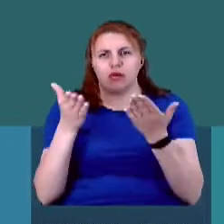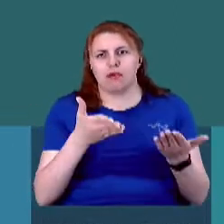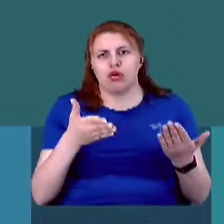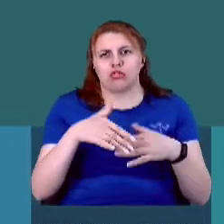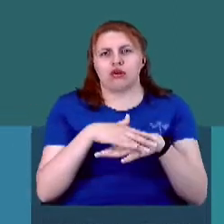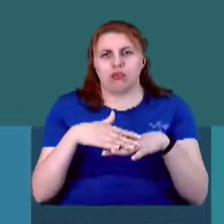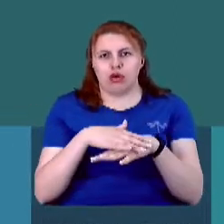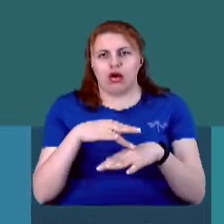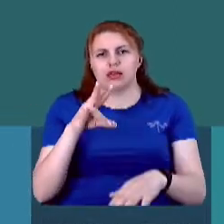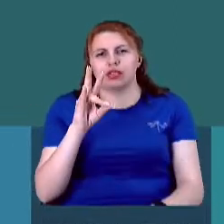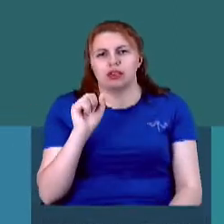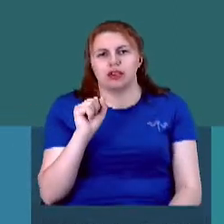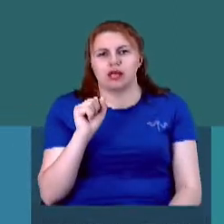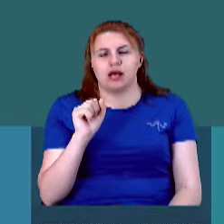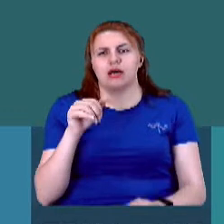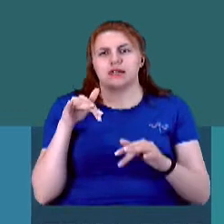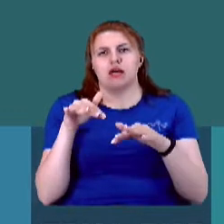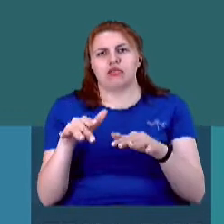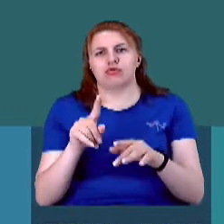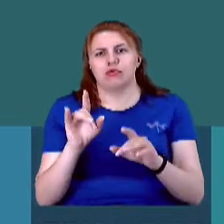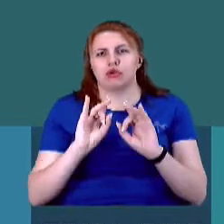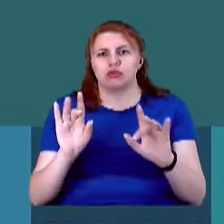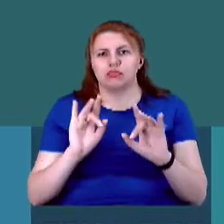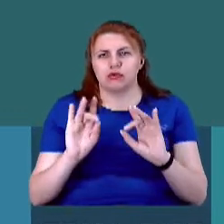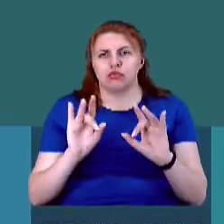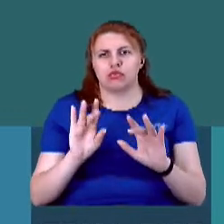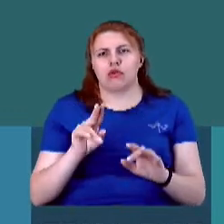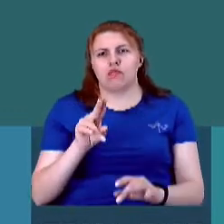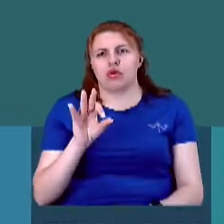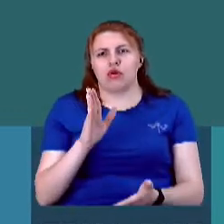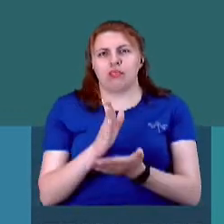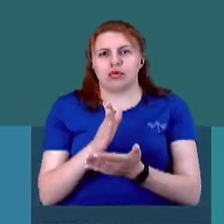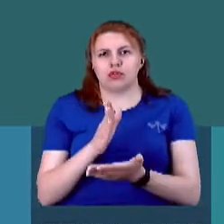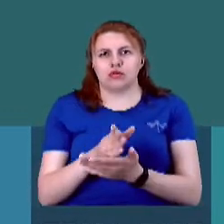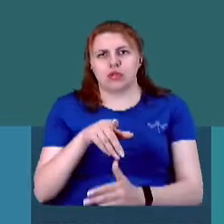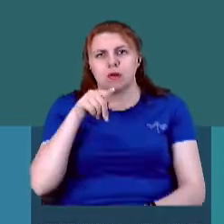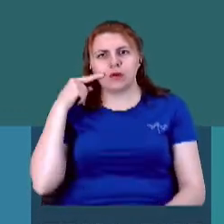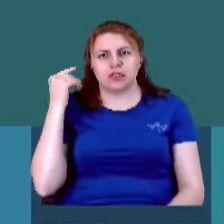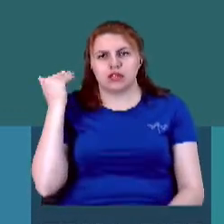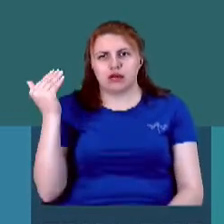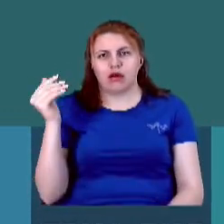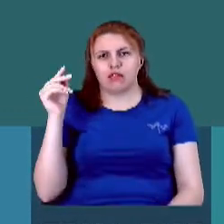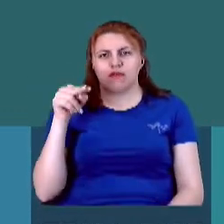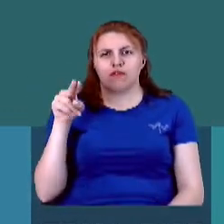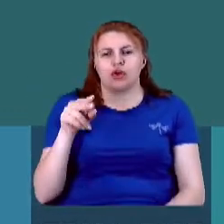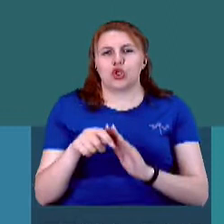на заходи, щоб вона розповіла саме про присутність росіян у